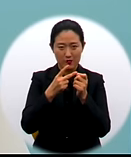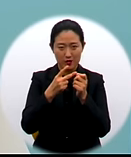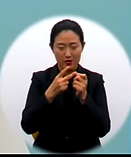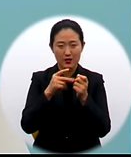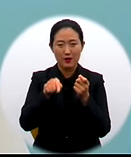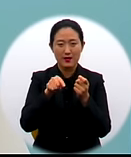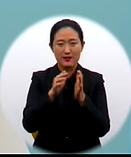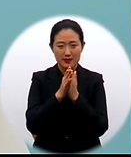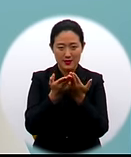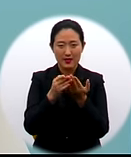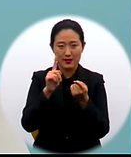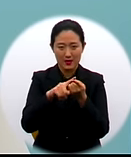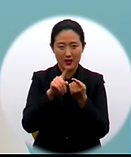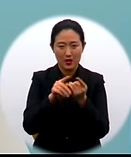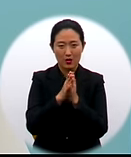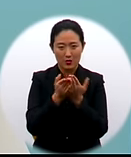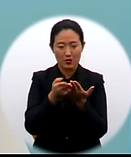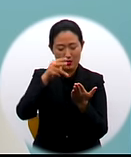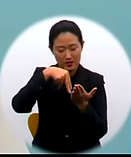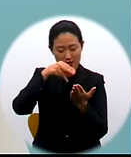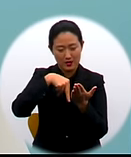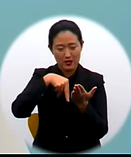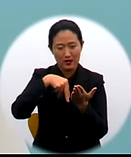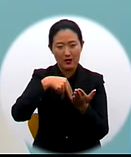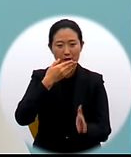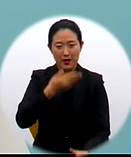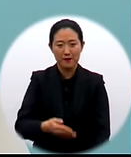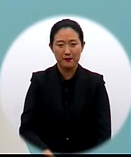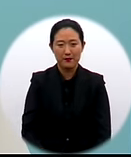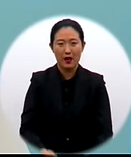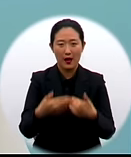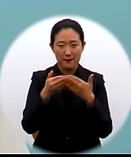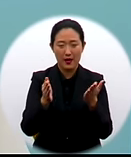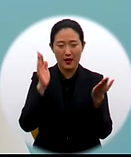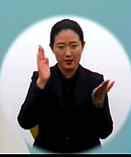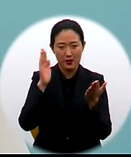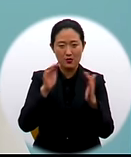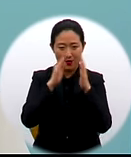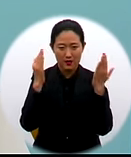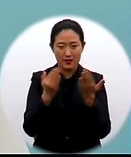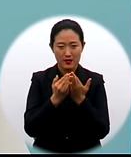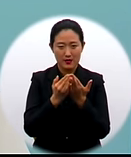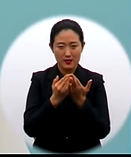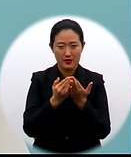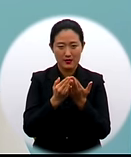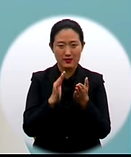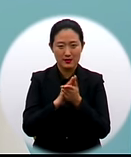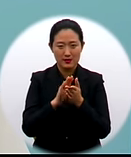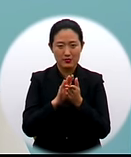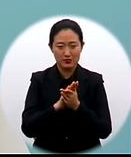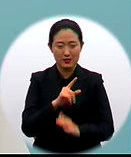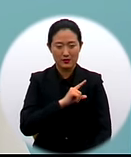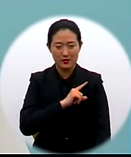파일에는 이 사피언스의 독후감이 있습니다. 또 제가 학부모 상담을 갔는데 담임선생님이 반 아이들 전원이 친한 친구